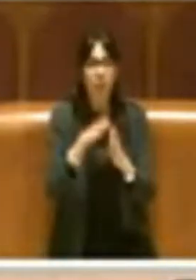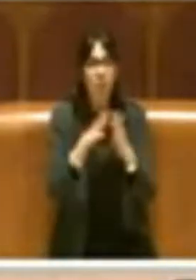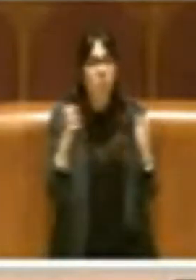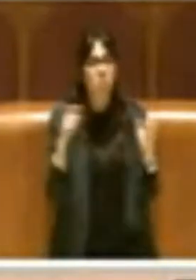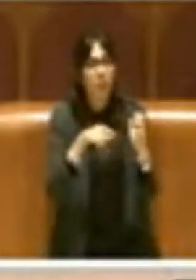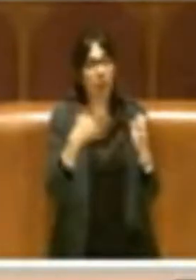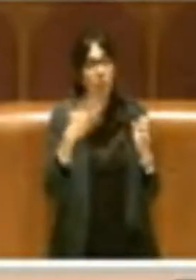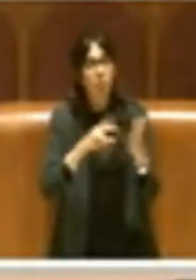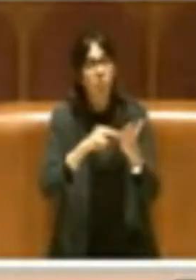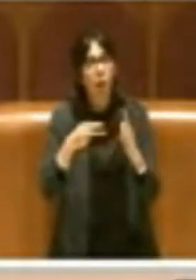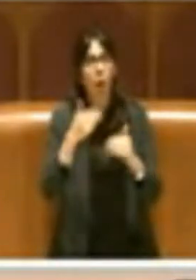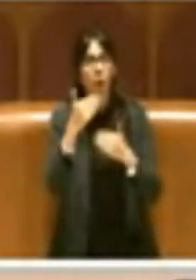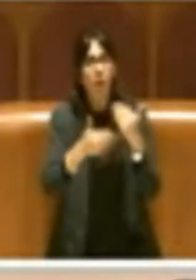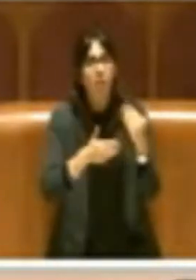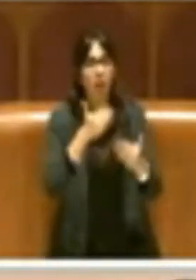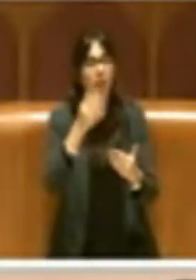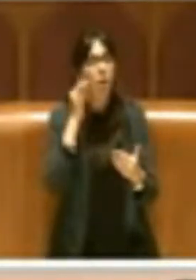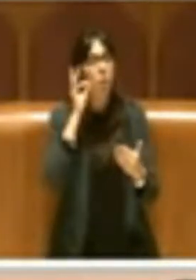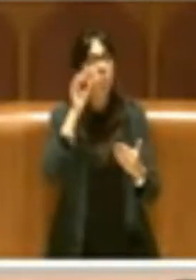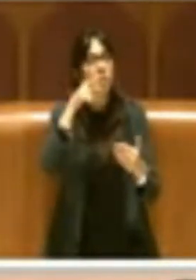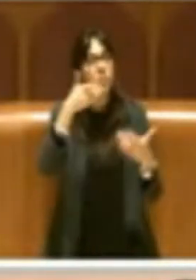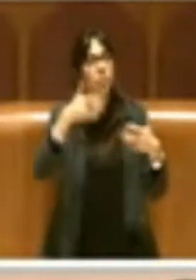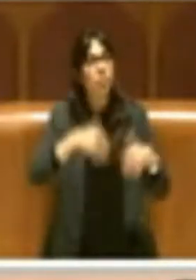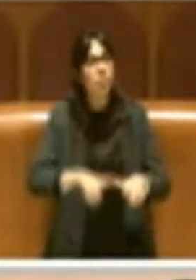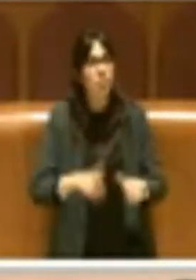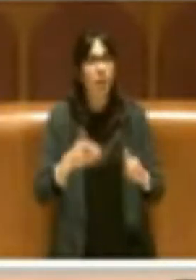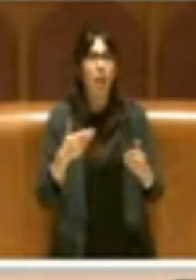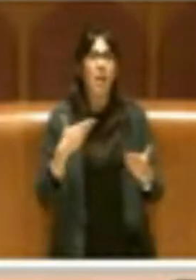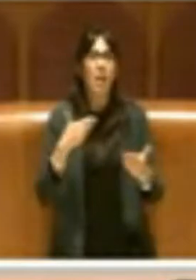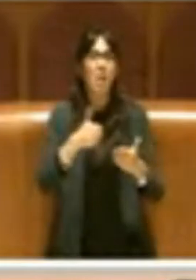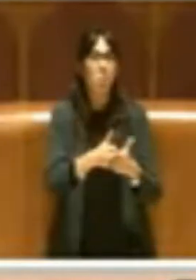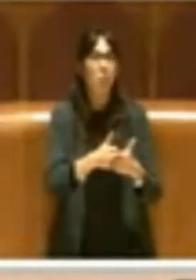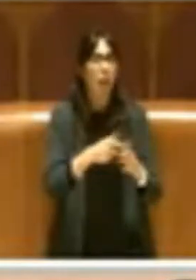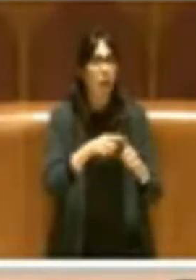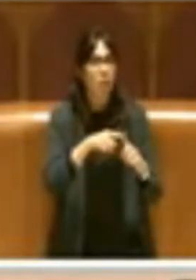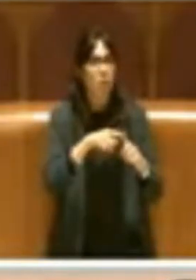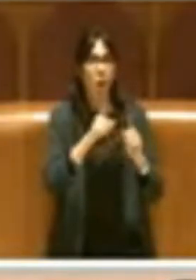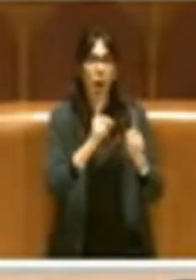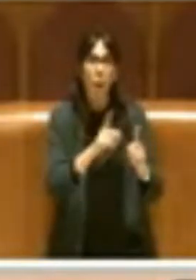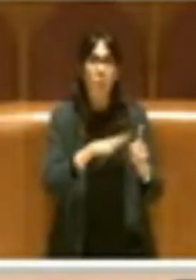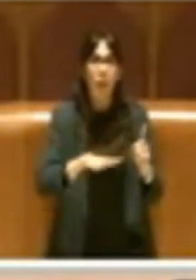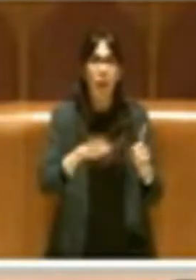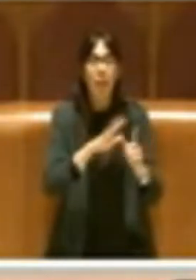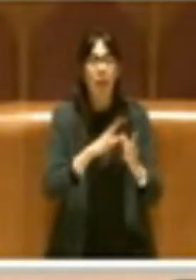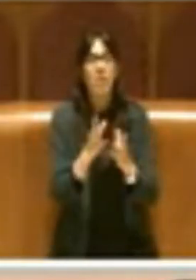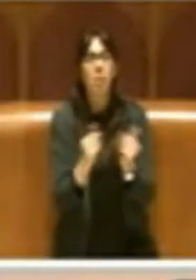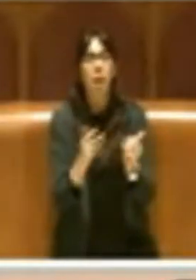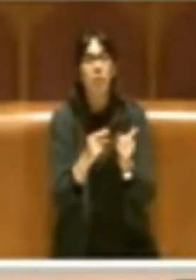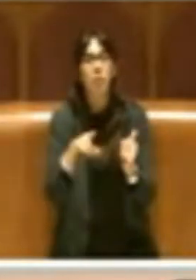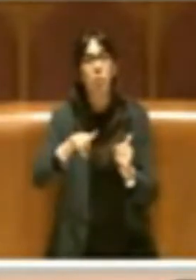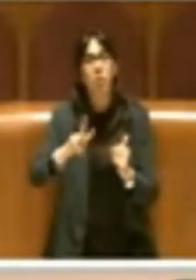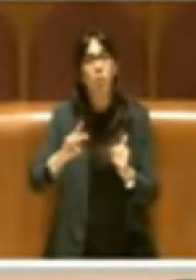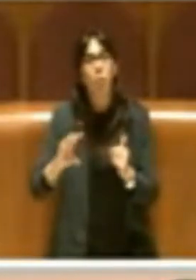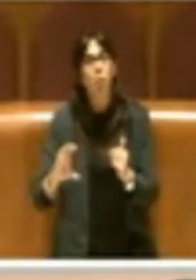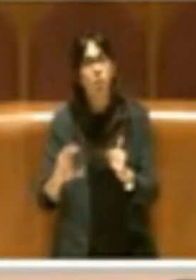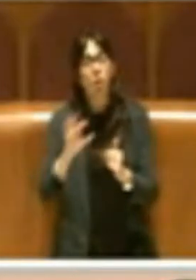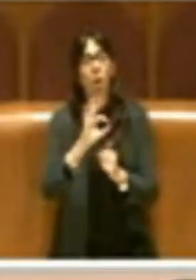tecnologicamente avanzati anche al fine di ridurre l'impatto ambientale, lo sbaltimento del PVC o altro materiale oggi